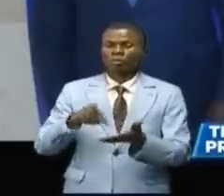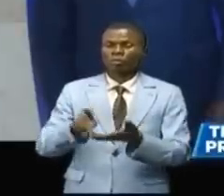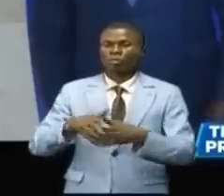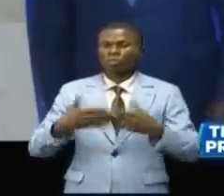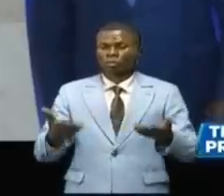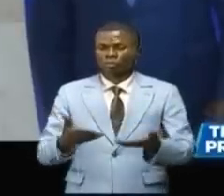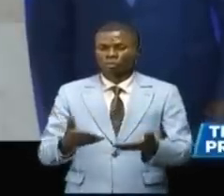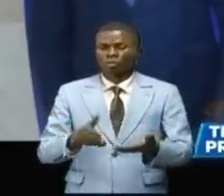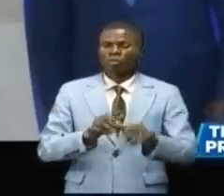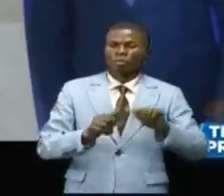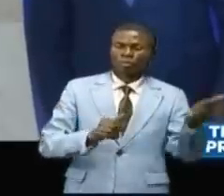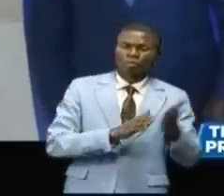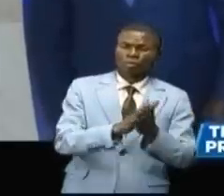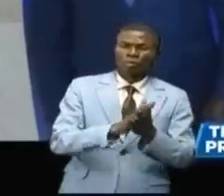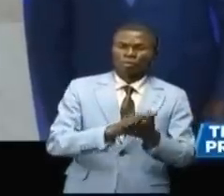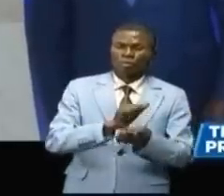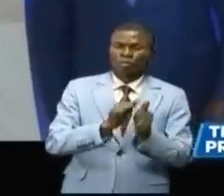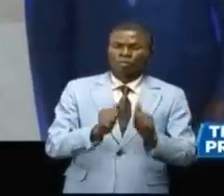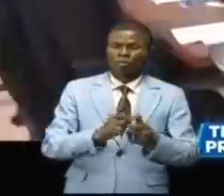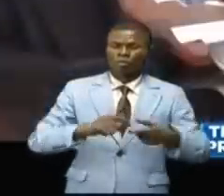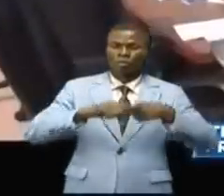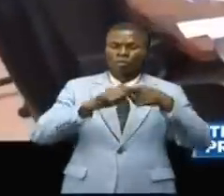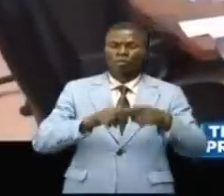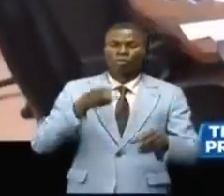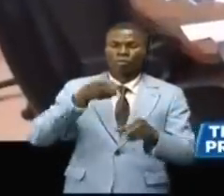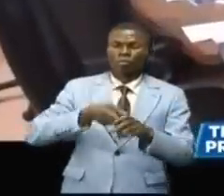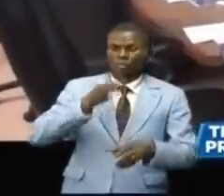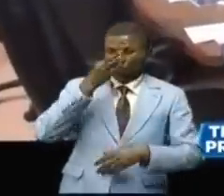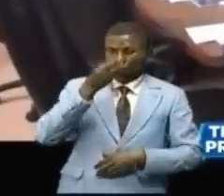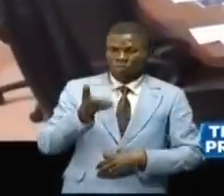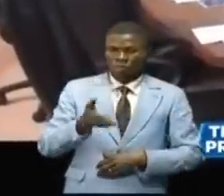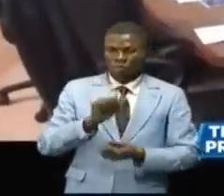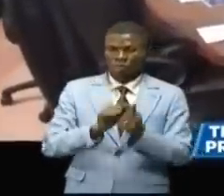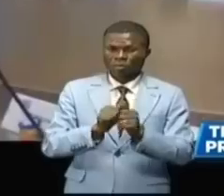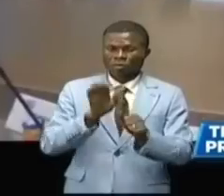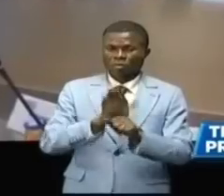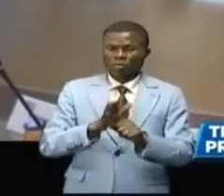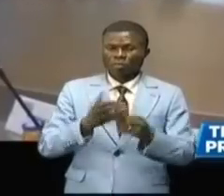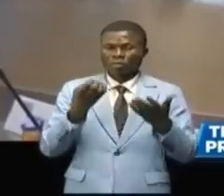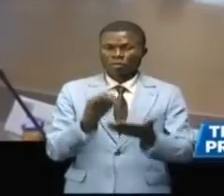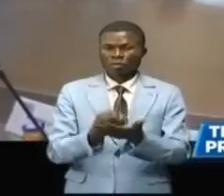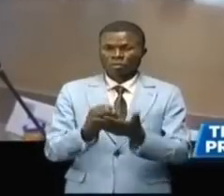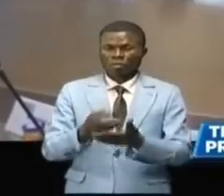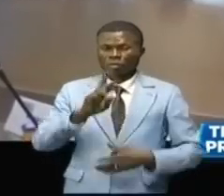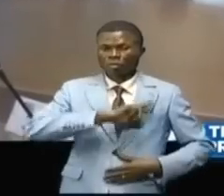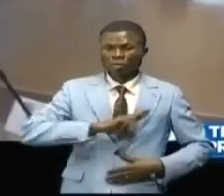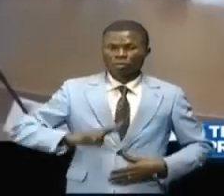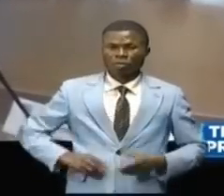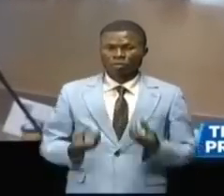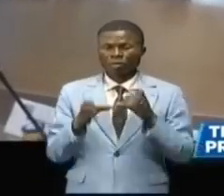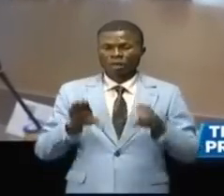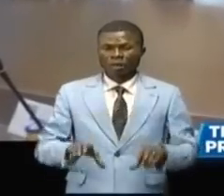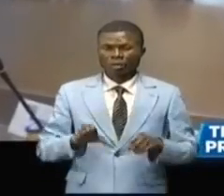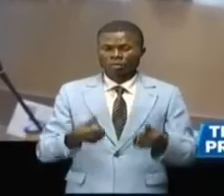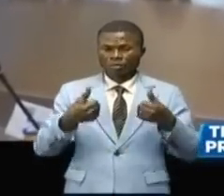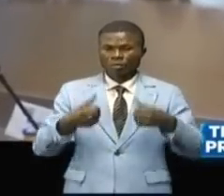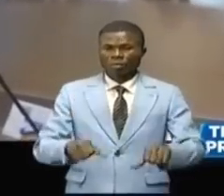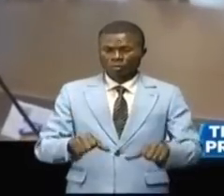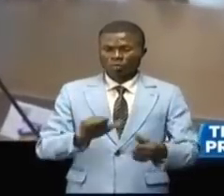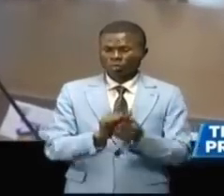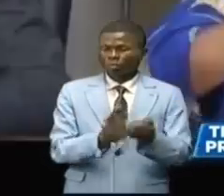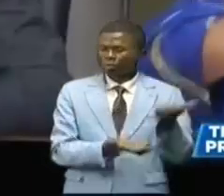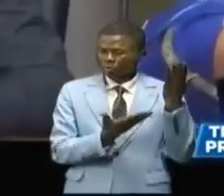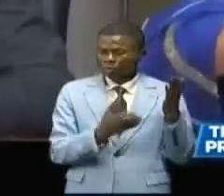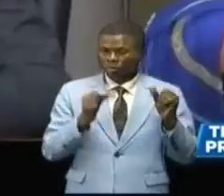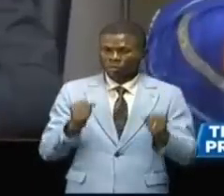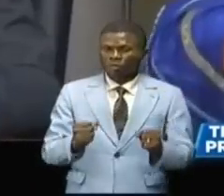autre concernant la subvention pétrolière. La situation macroéconomique de la République démocratique du Congo qui demeure relativement stable